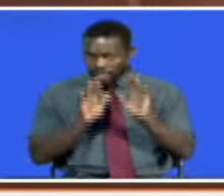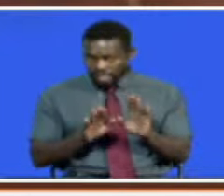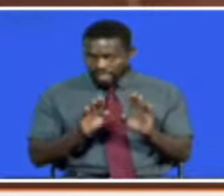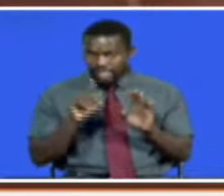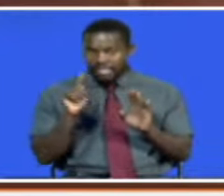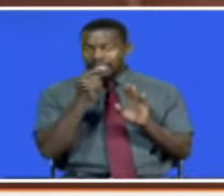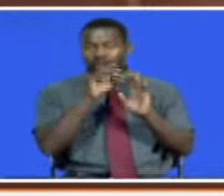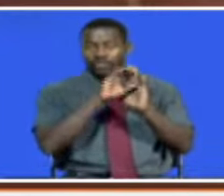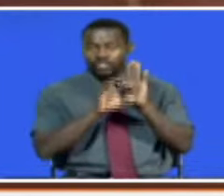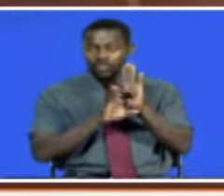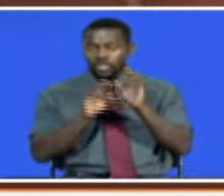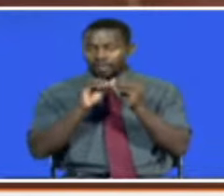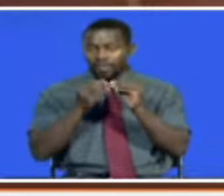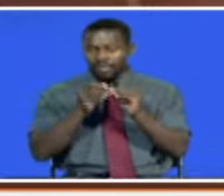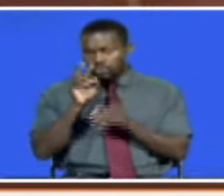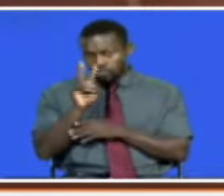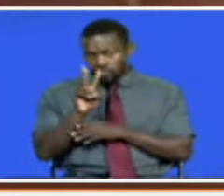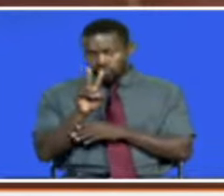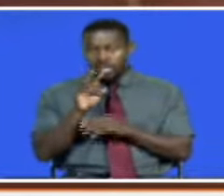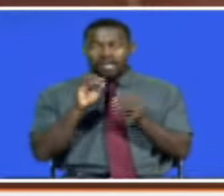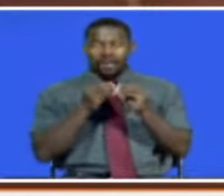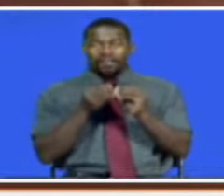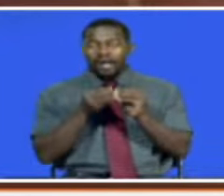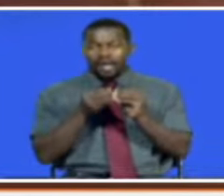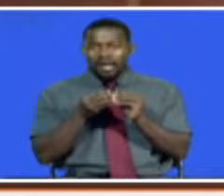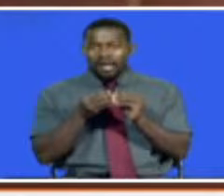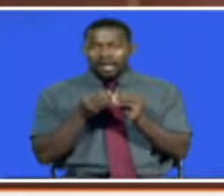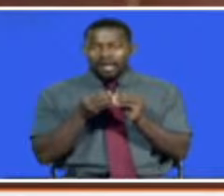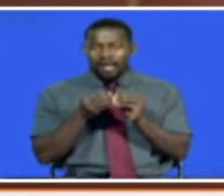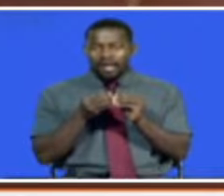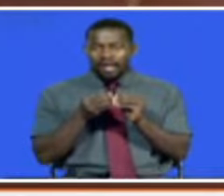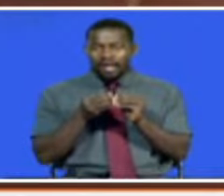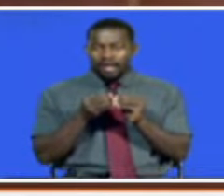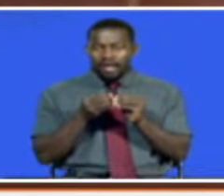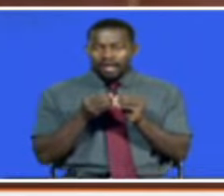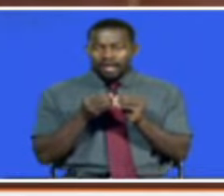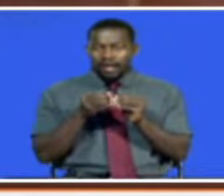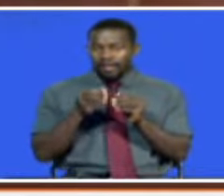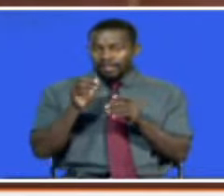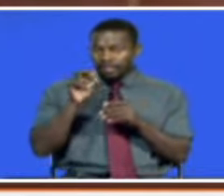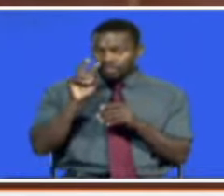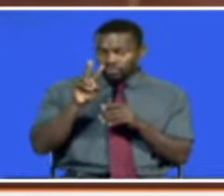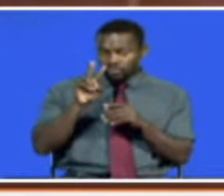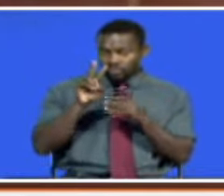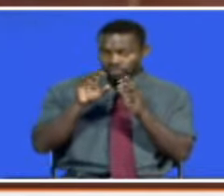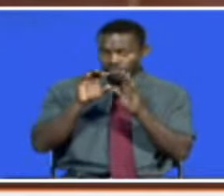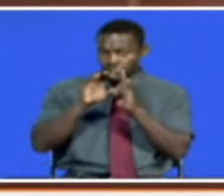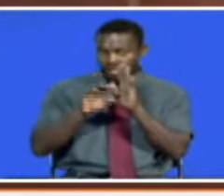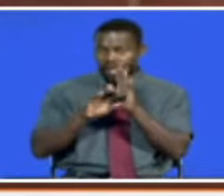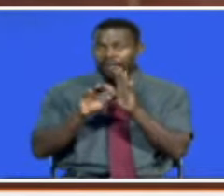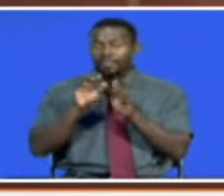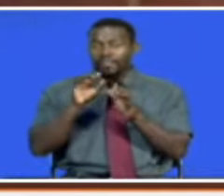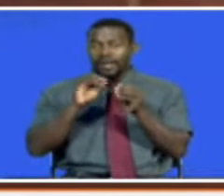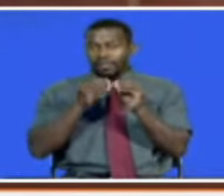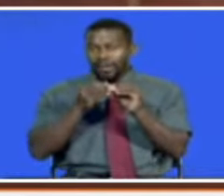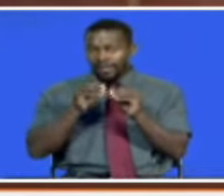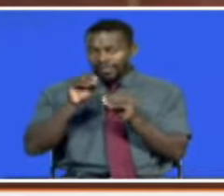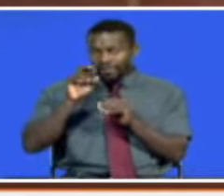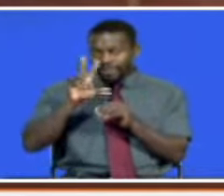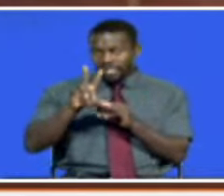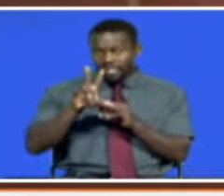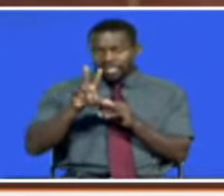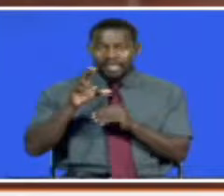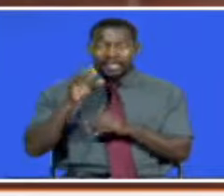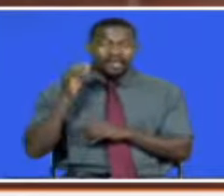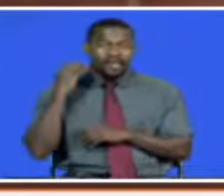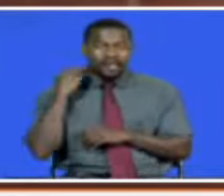2, the Penal Code, Cap 63. Number 3, the Criminal Procedure